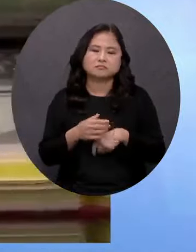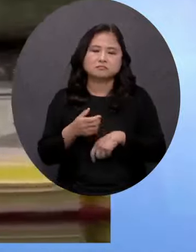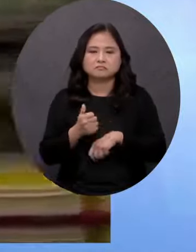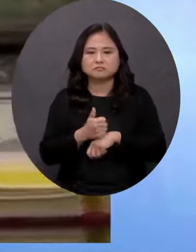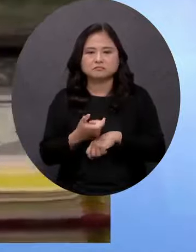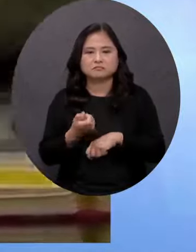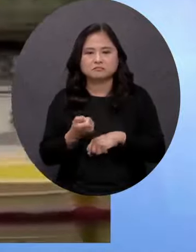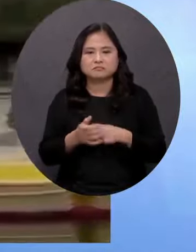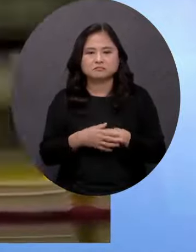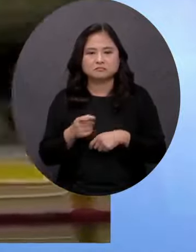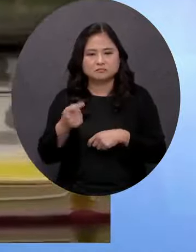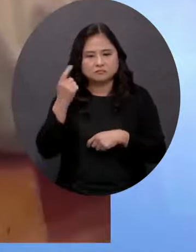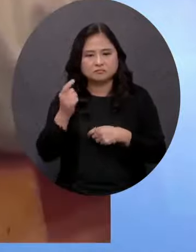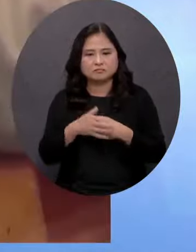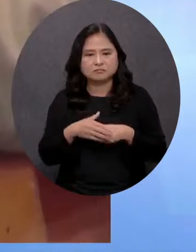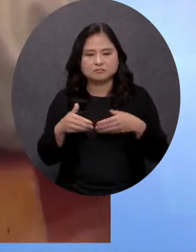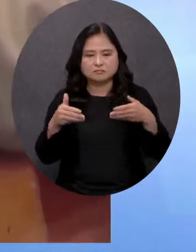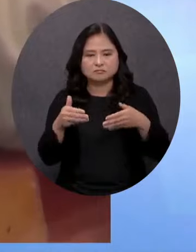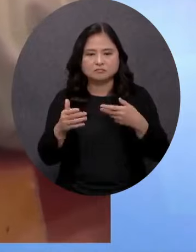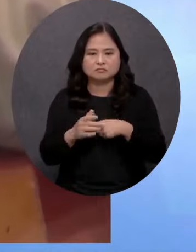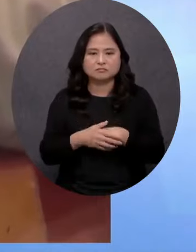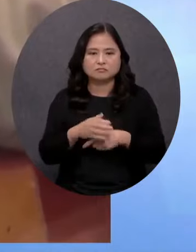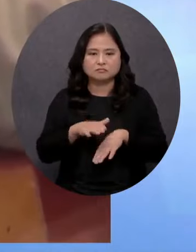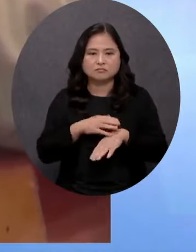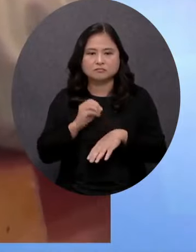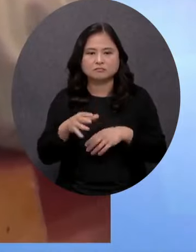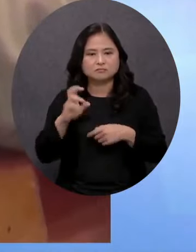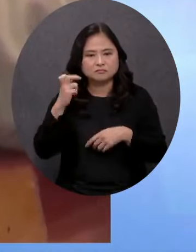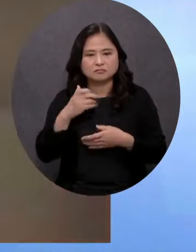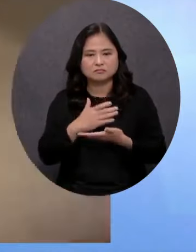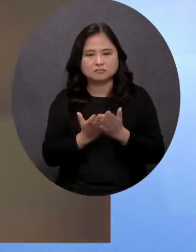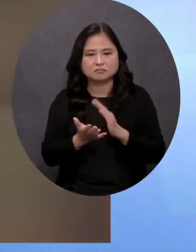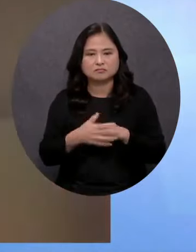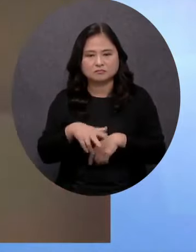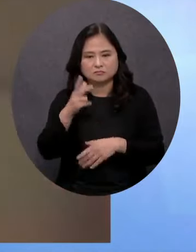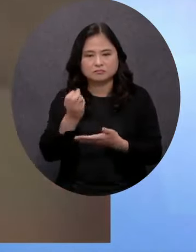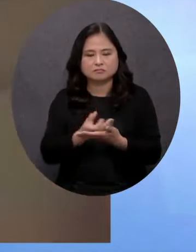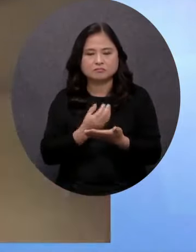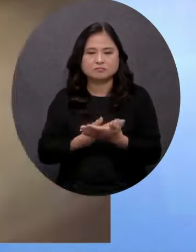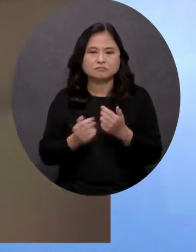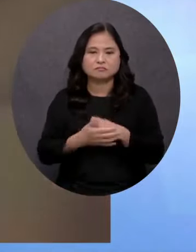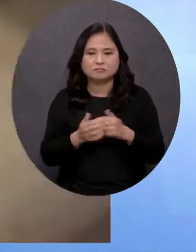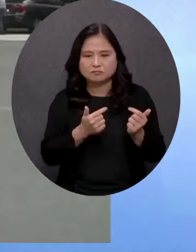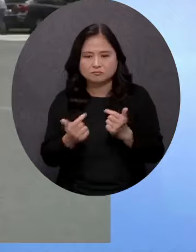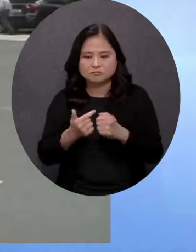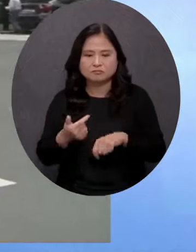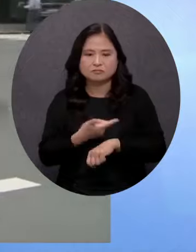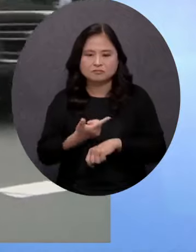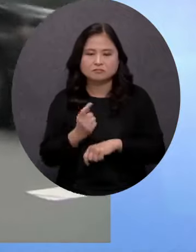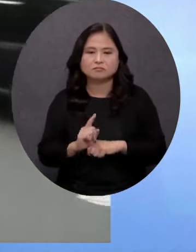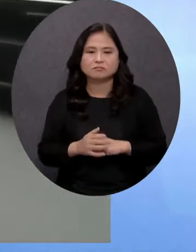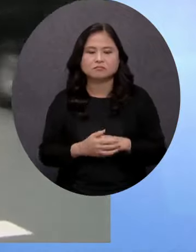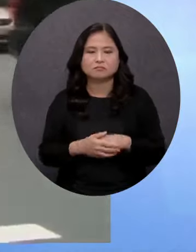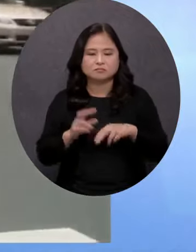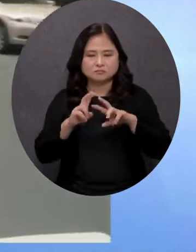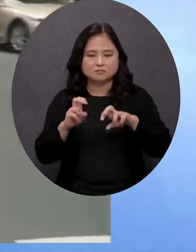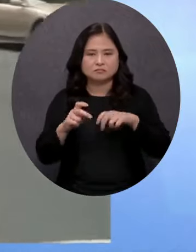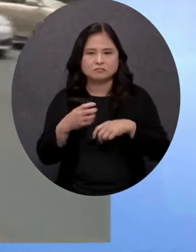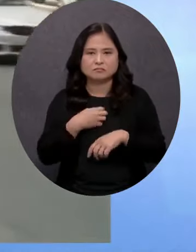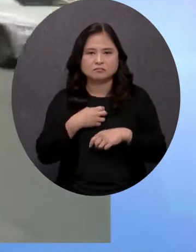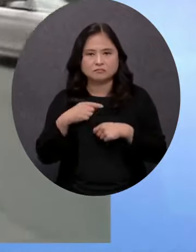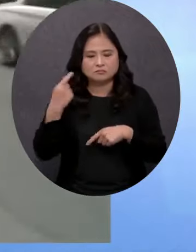Our policy focus is really what I just mentioned, which is how long to keep policy restrictive. 有分析认为，由